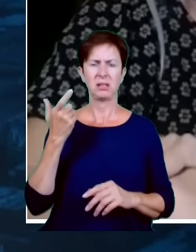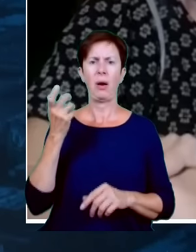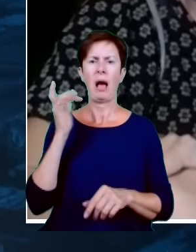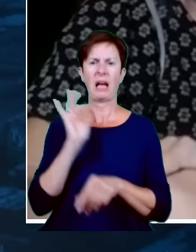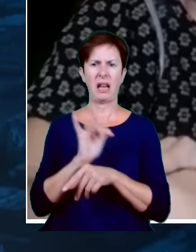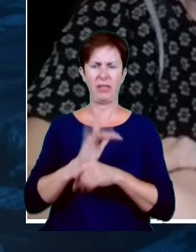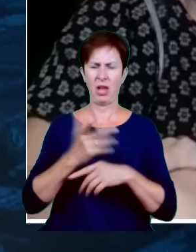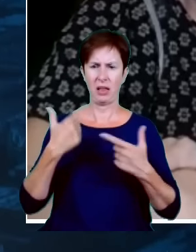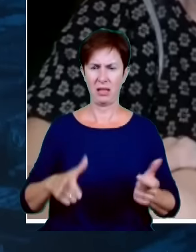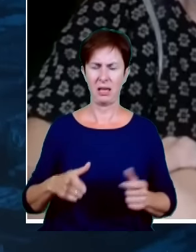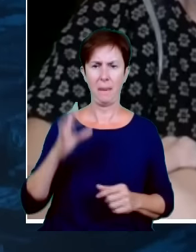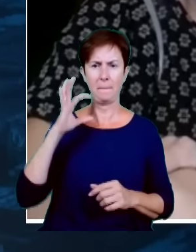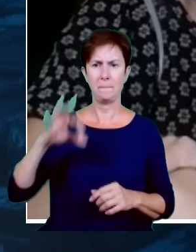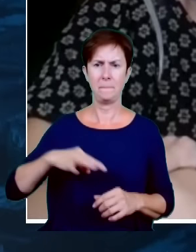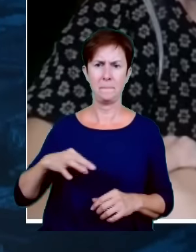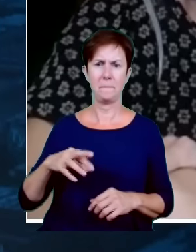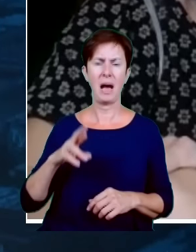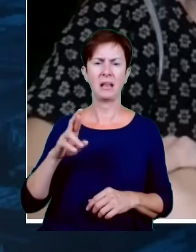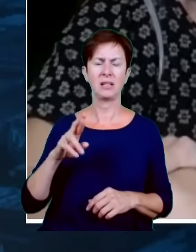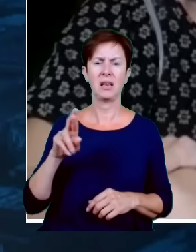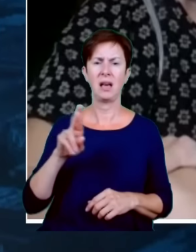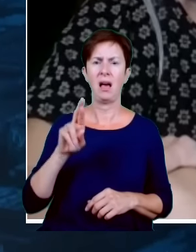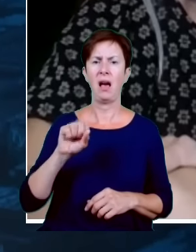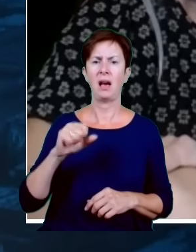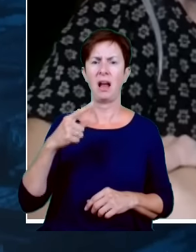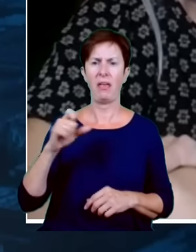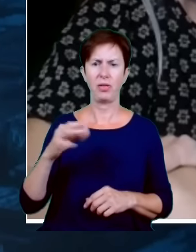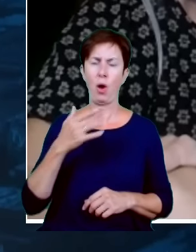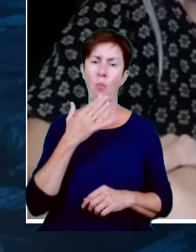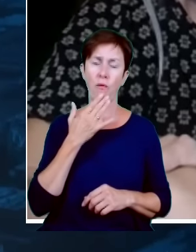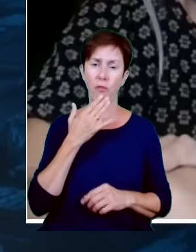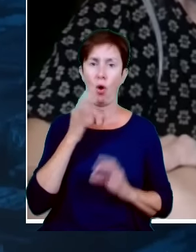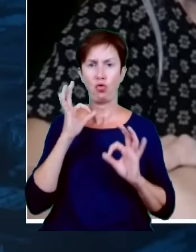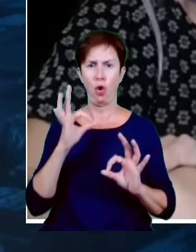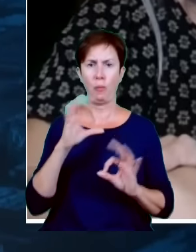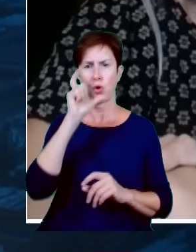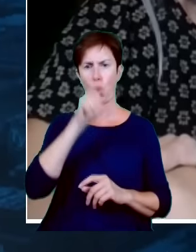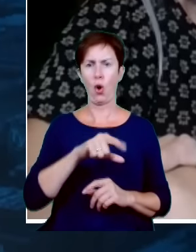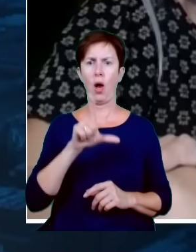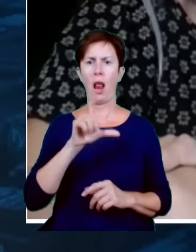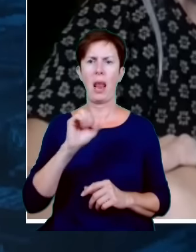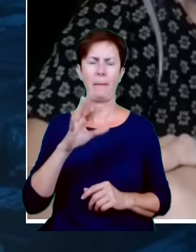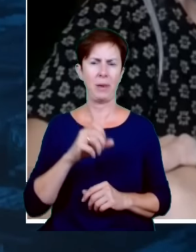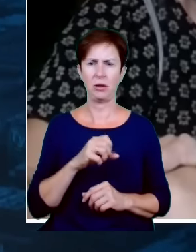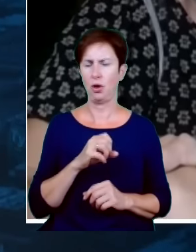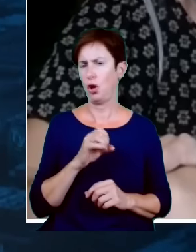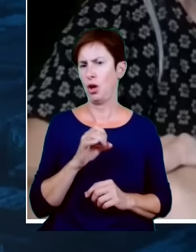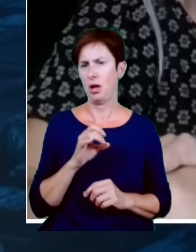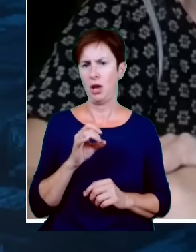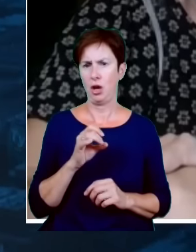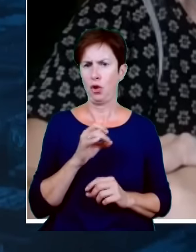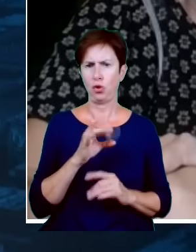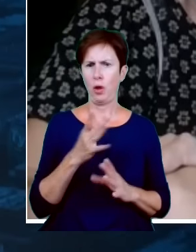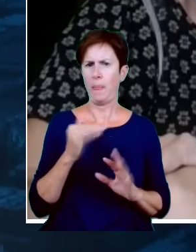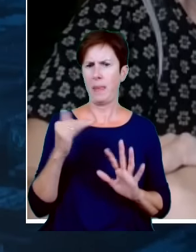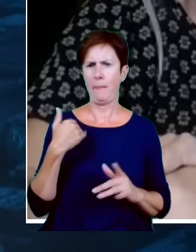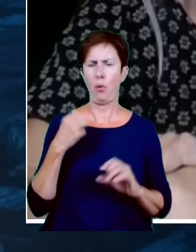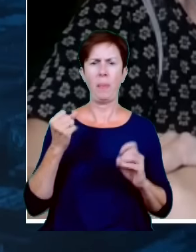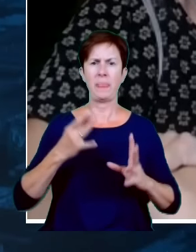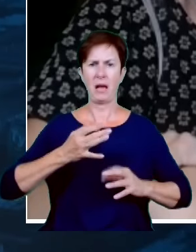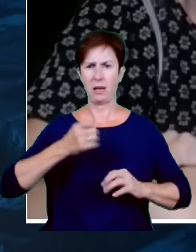chwili próbowała usprawiedliwiać panią Martę Lempart i mówić że to aż tak że to nie były aż takie wulgaryzmy